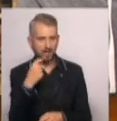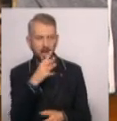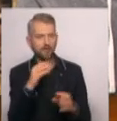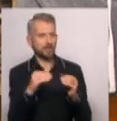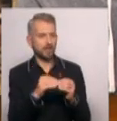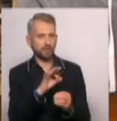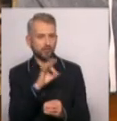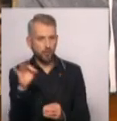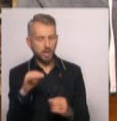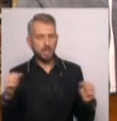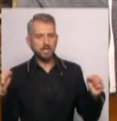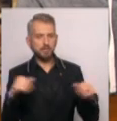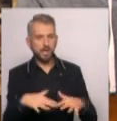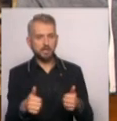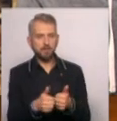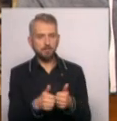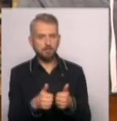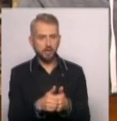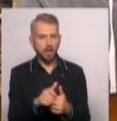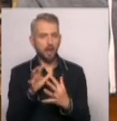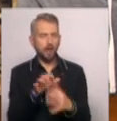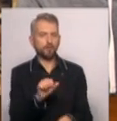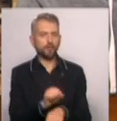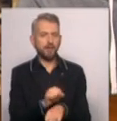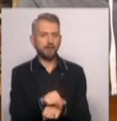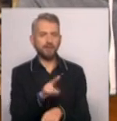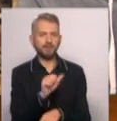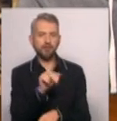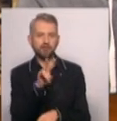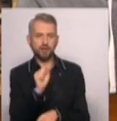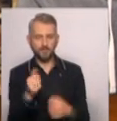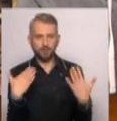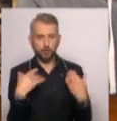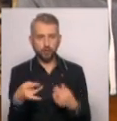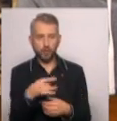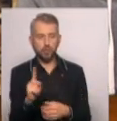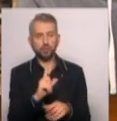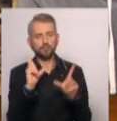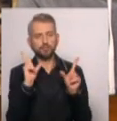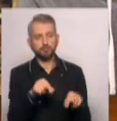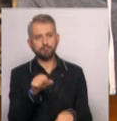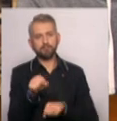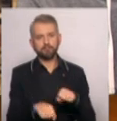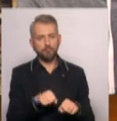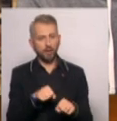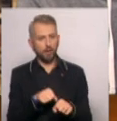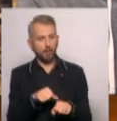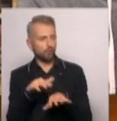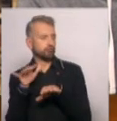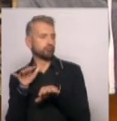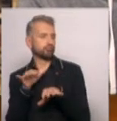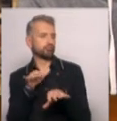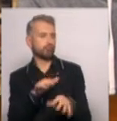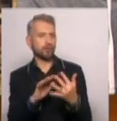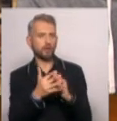годині, зібратись біля автостанції «Дачна» в Святошинському районі з тим, щоб вирушити великою колоною до